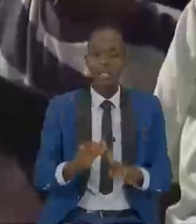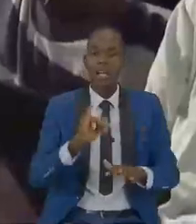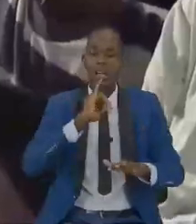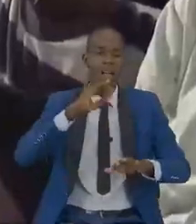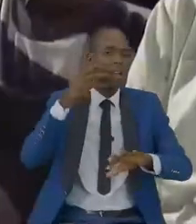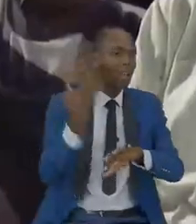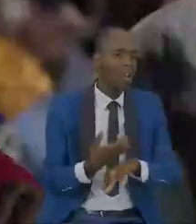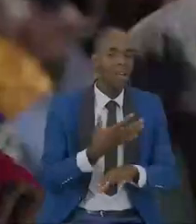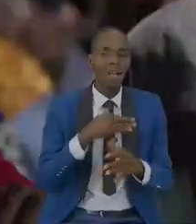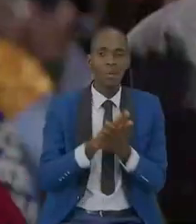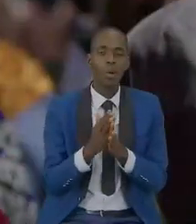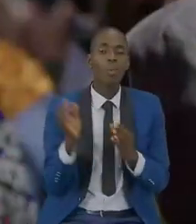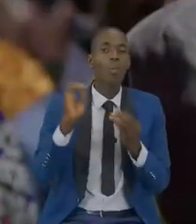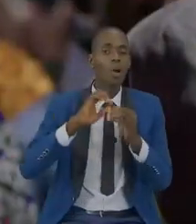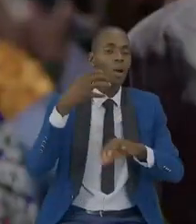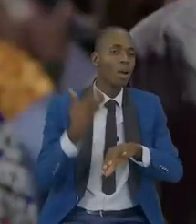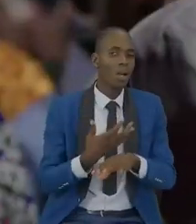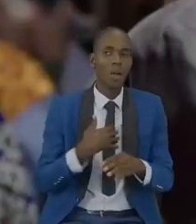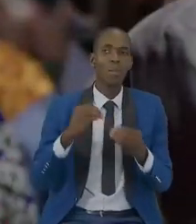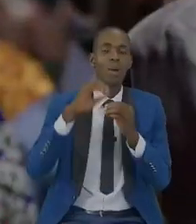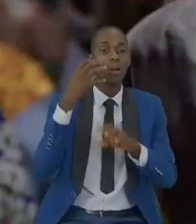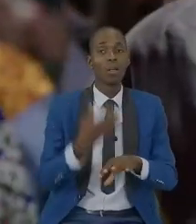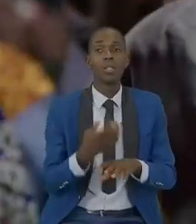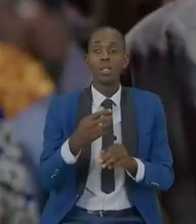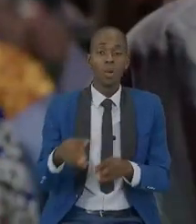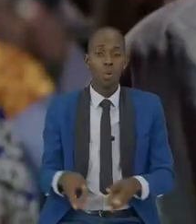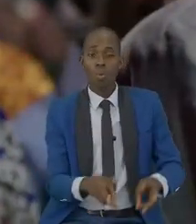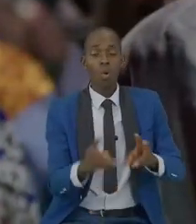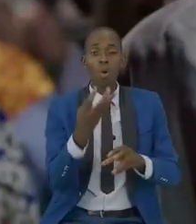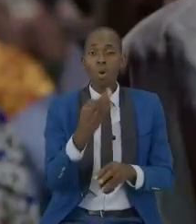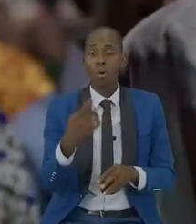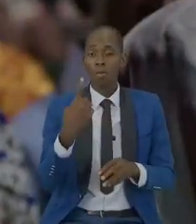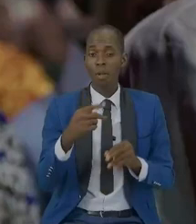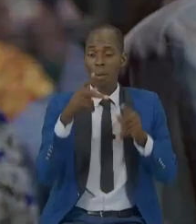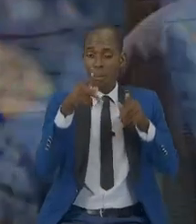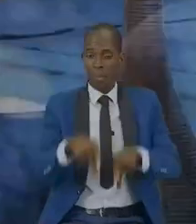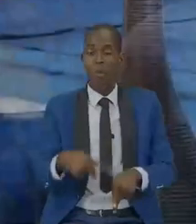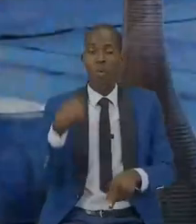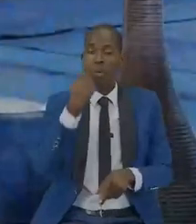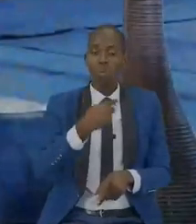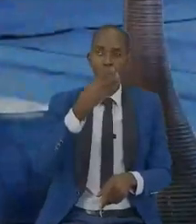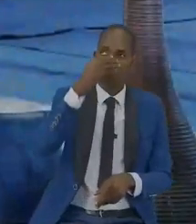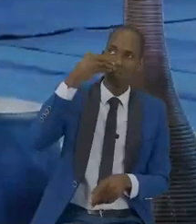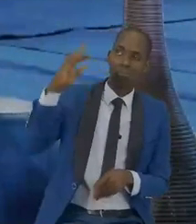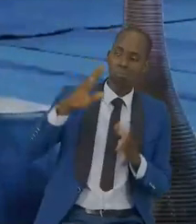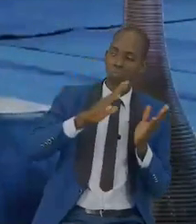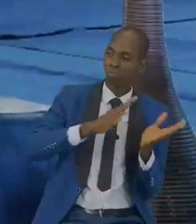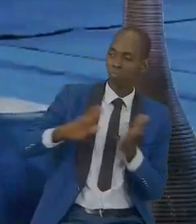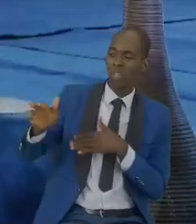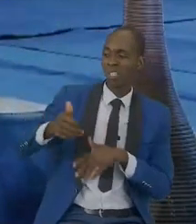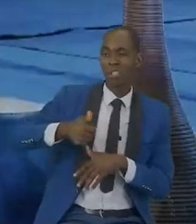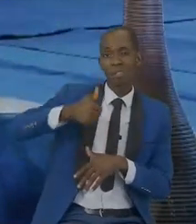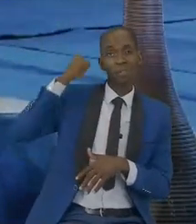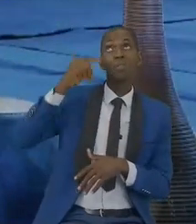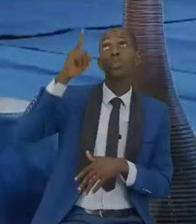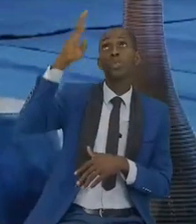empruntes. La voie du pécheur est rude. Les choses deviennent plus rudes pour toi. La